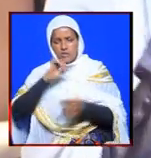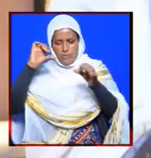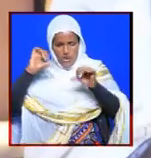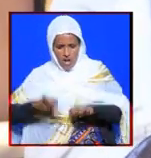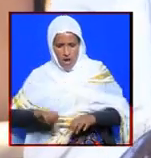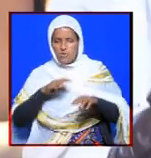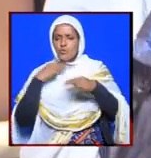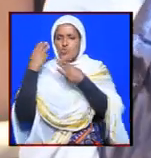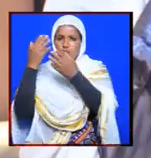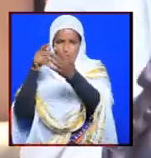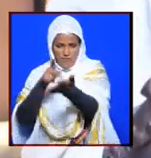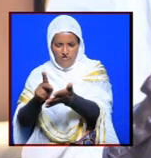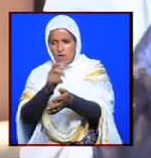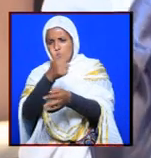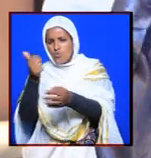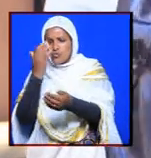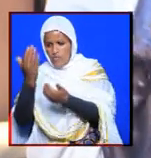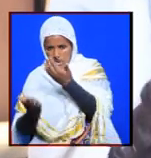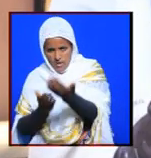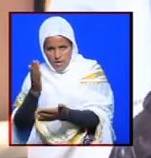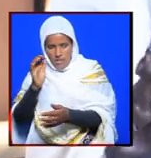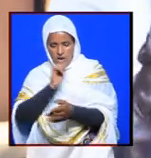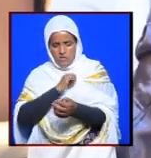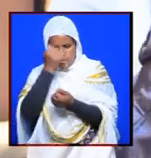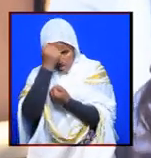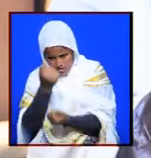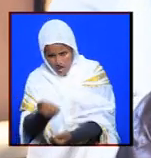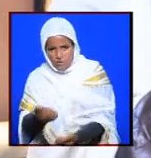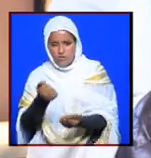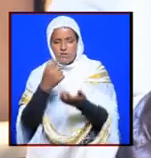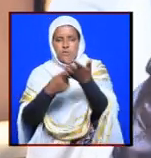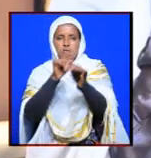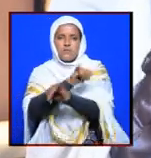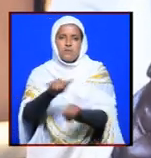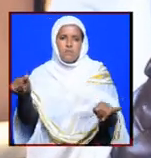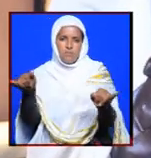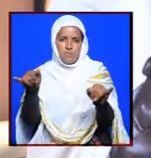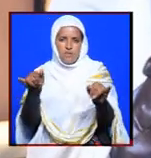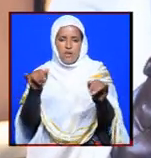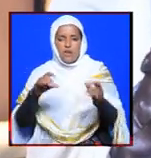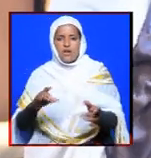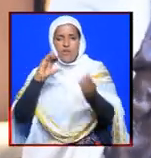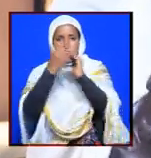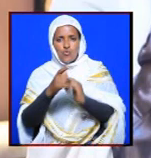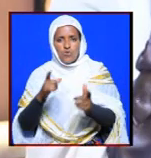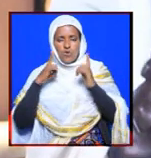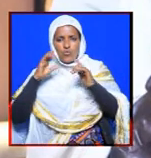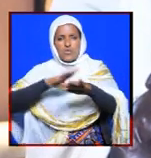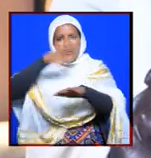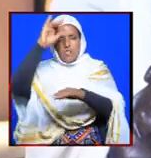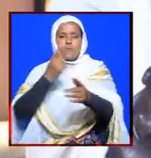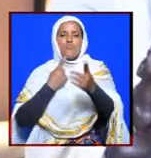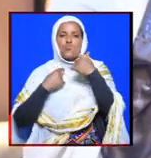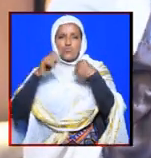ራስን መካድ፣ መስዋዕትነት መክፈል፣ ሌሎችን ማገልገል፣ ራስን መግዛት እንደዚህ ከሚሉ ነገሮች